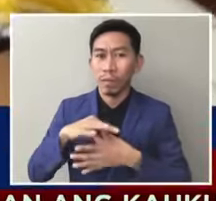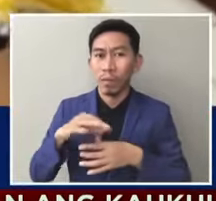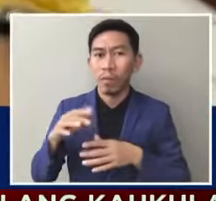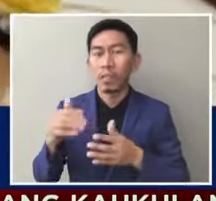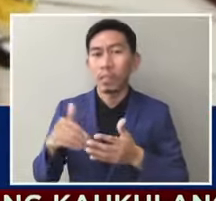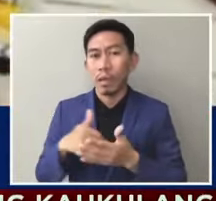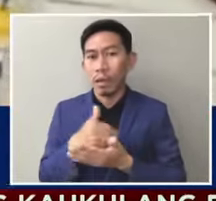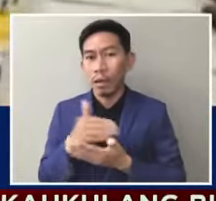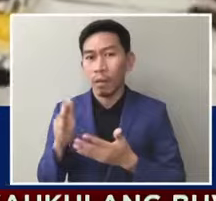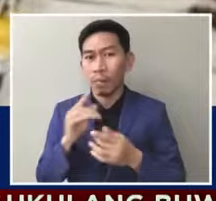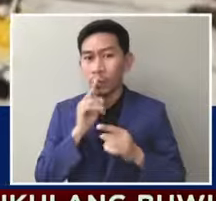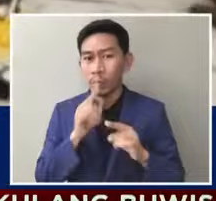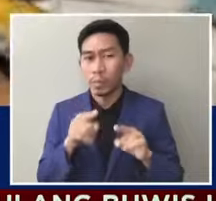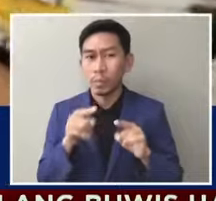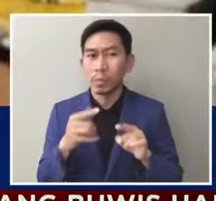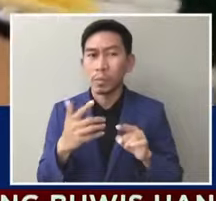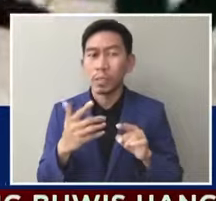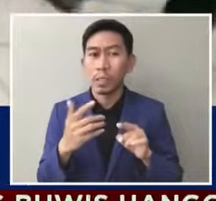Wala, hindi nangyari.